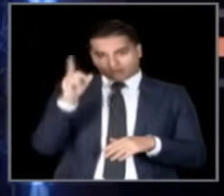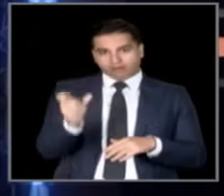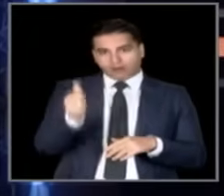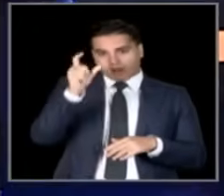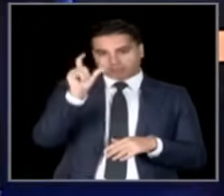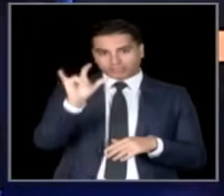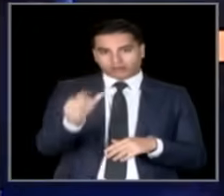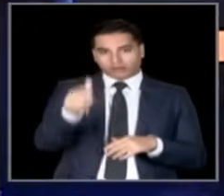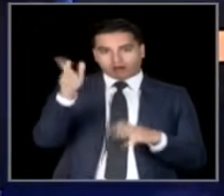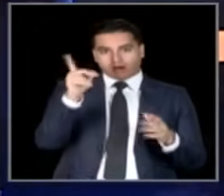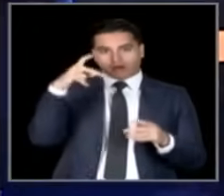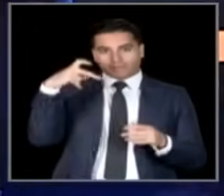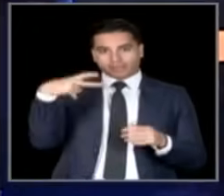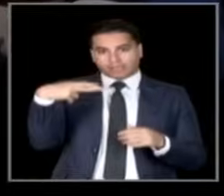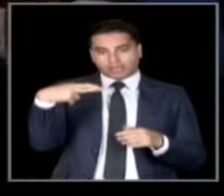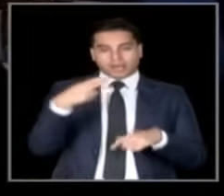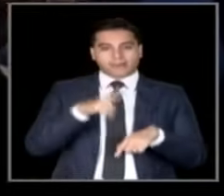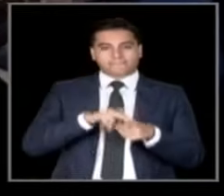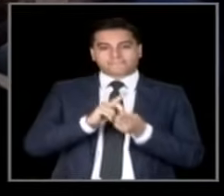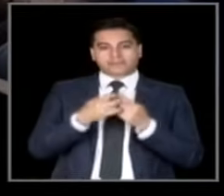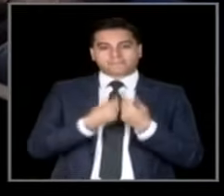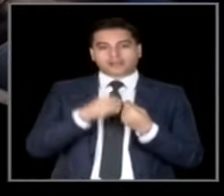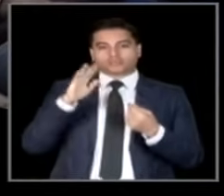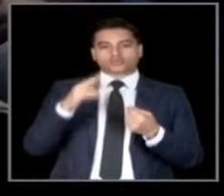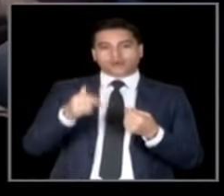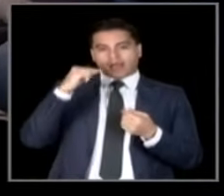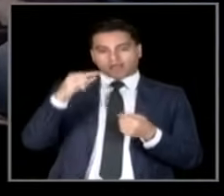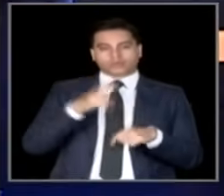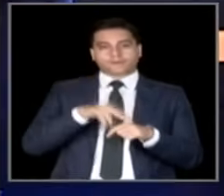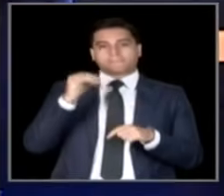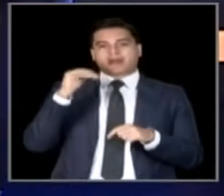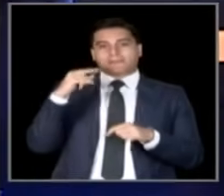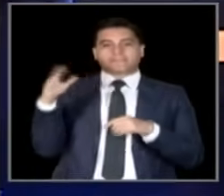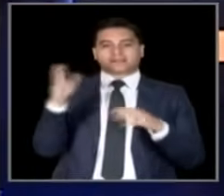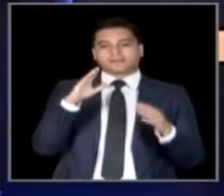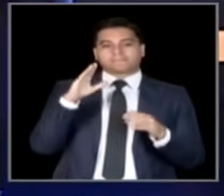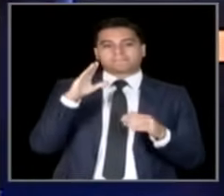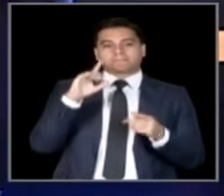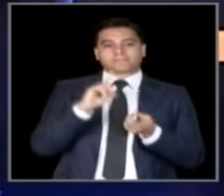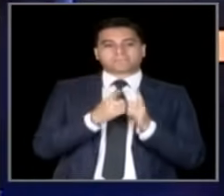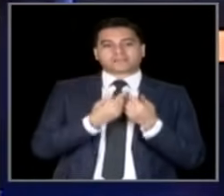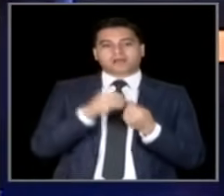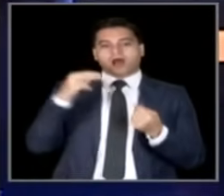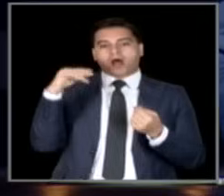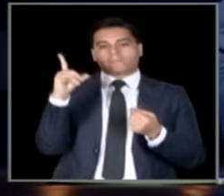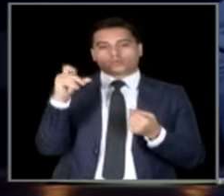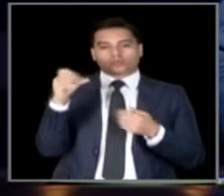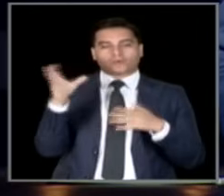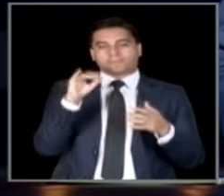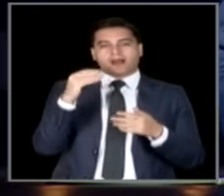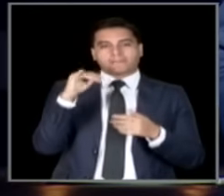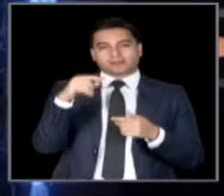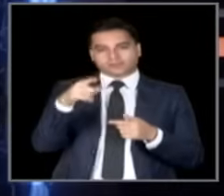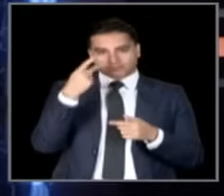ربيع نزلت مكان سعاد رضا، ومحمد مسعد نزل مكان عمرو محمد.